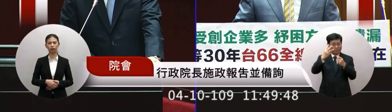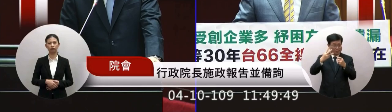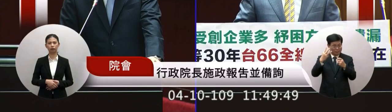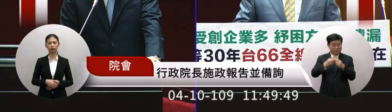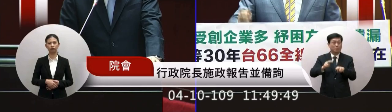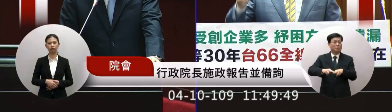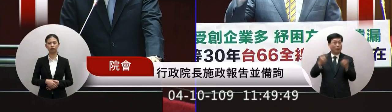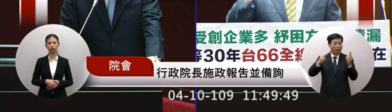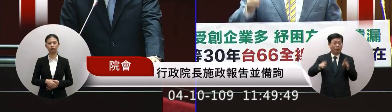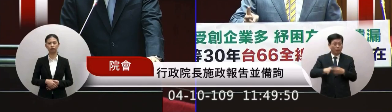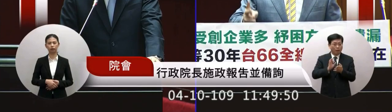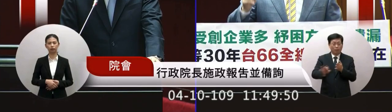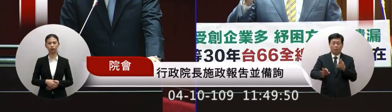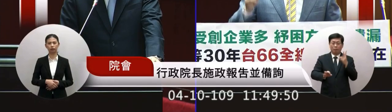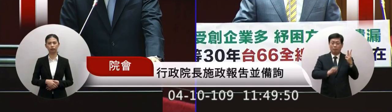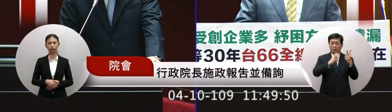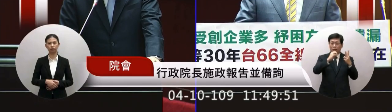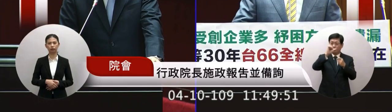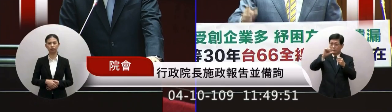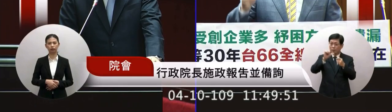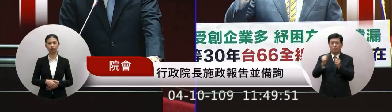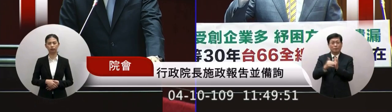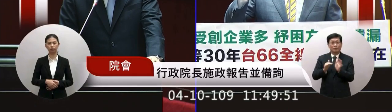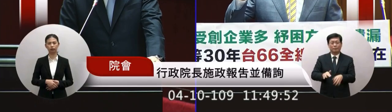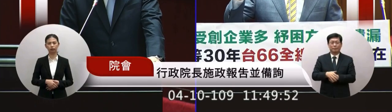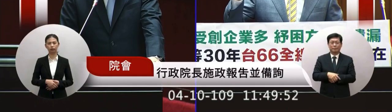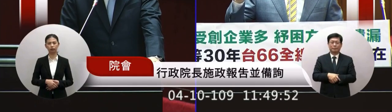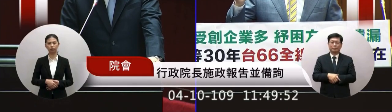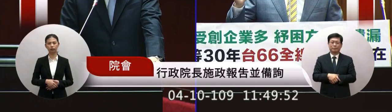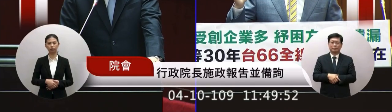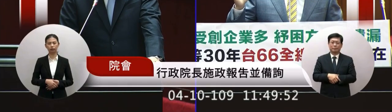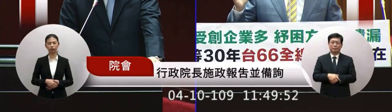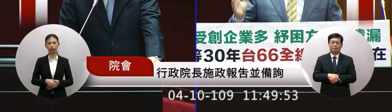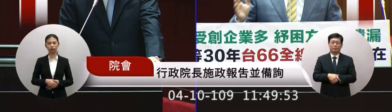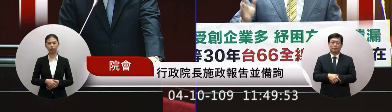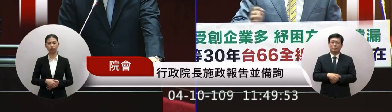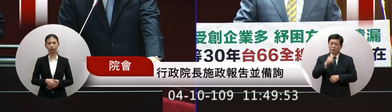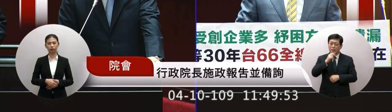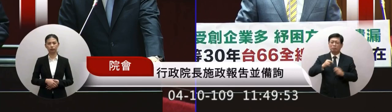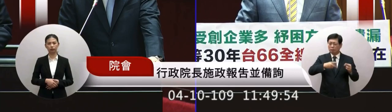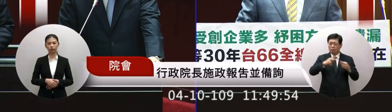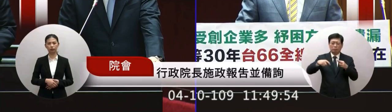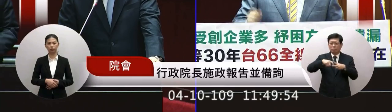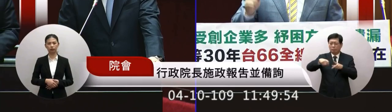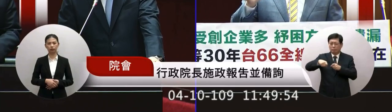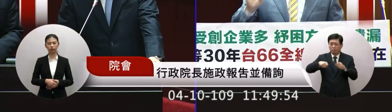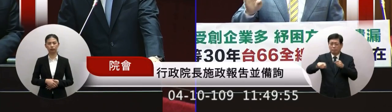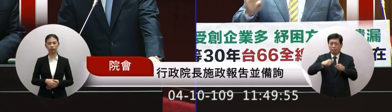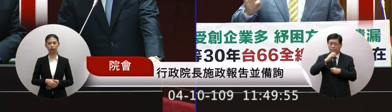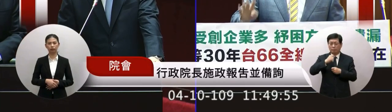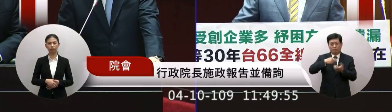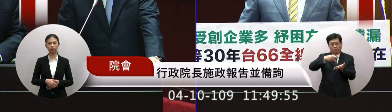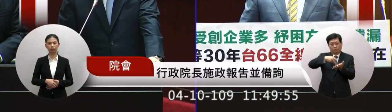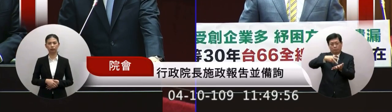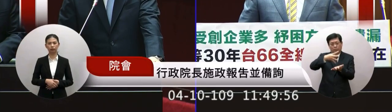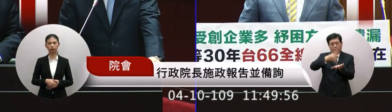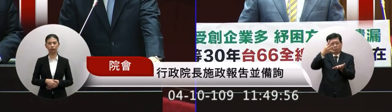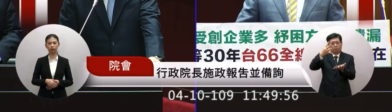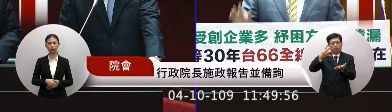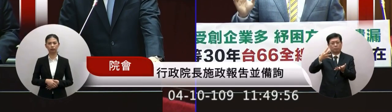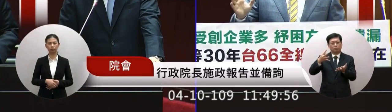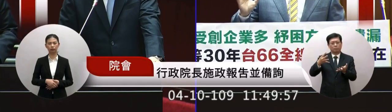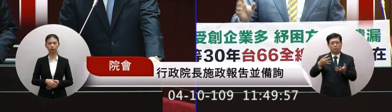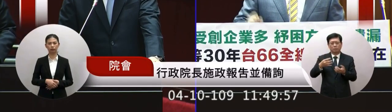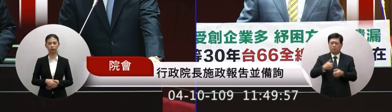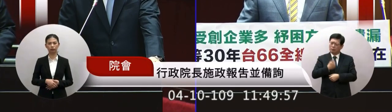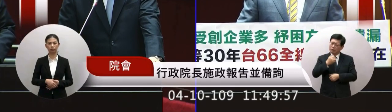之后呢，从2005年以来呢，这个改善工程啊，已经有4次动工，好，